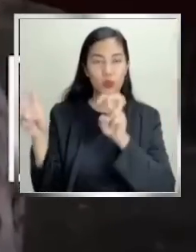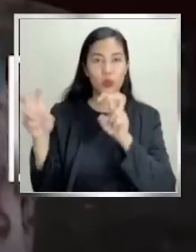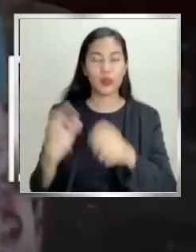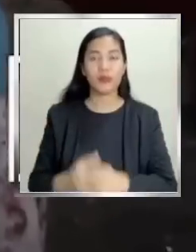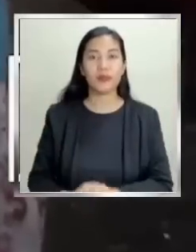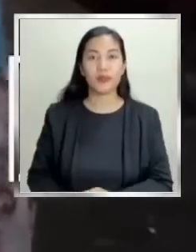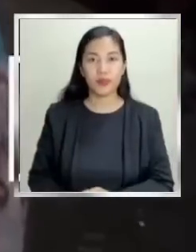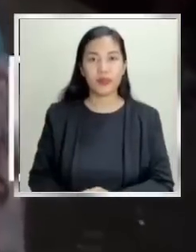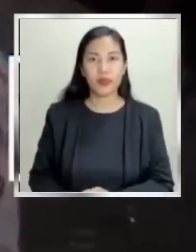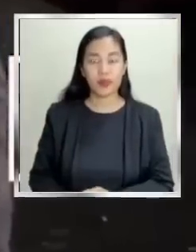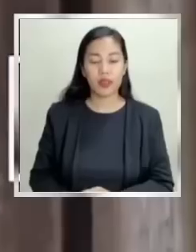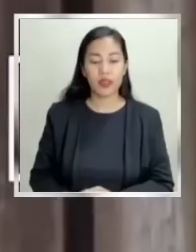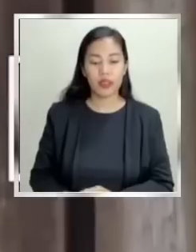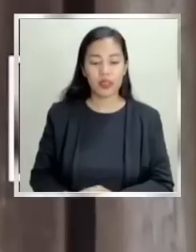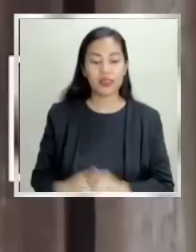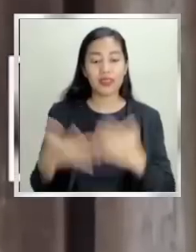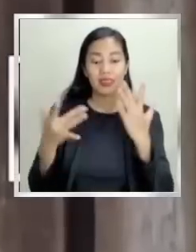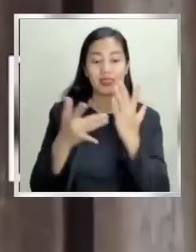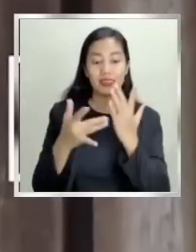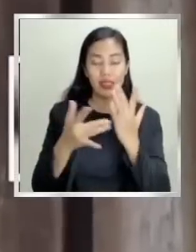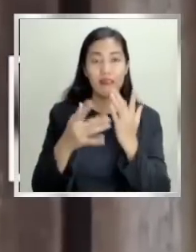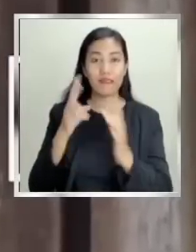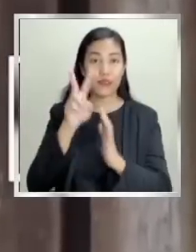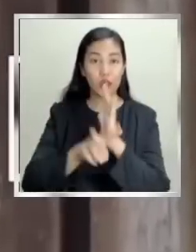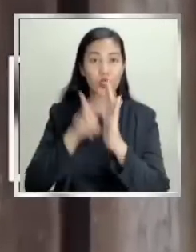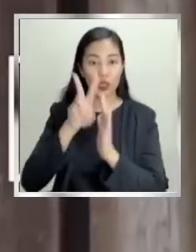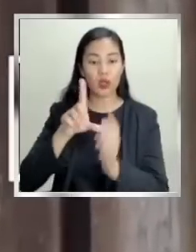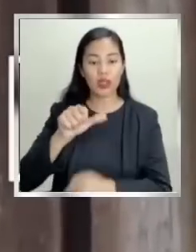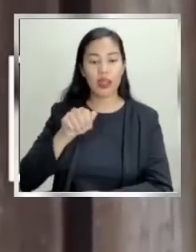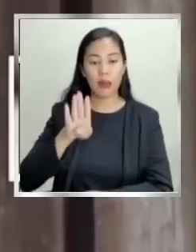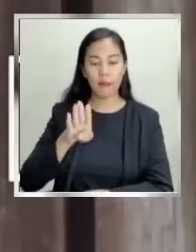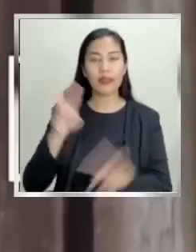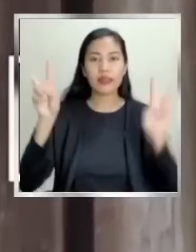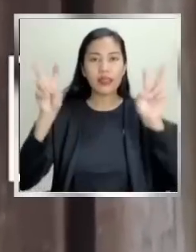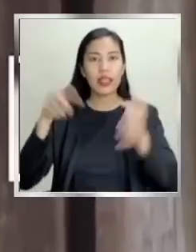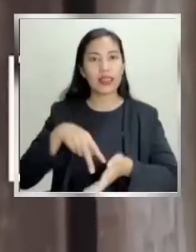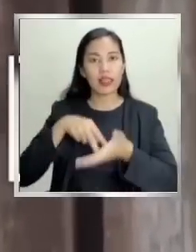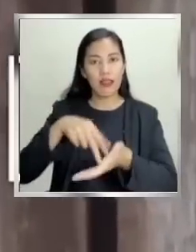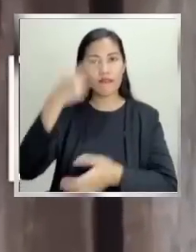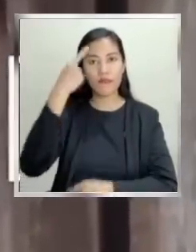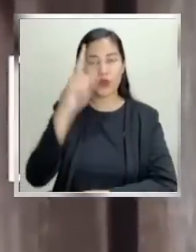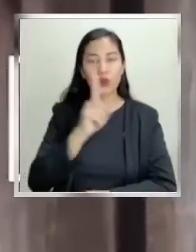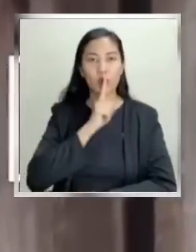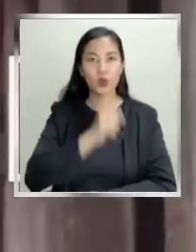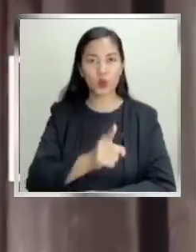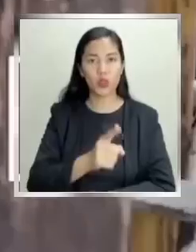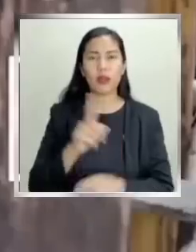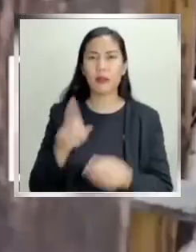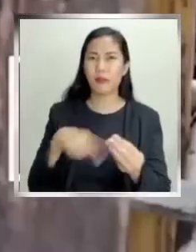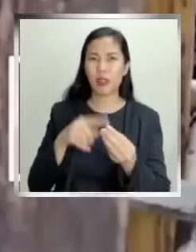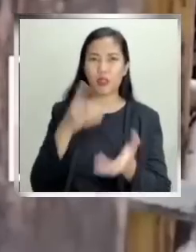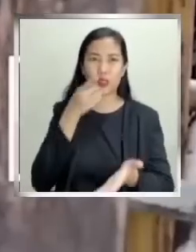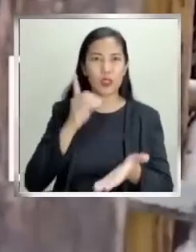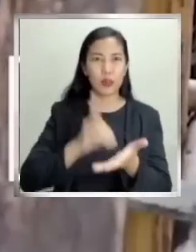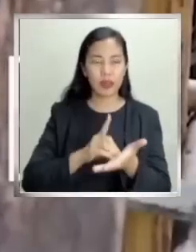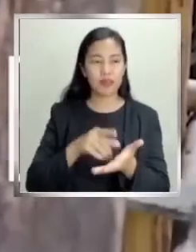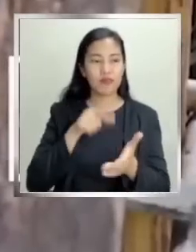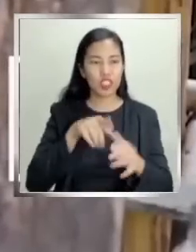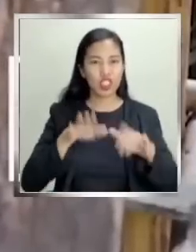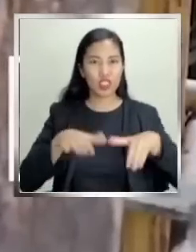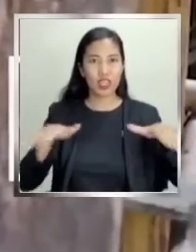Labs online newscast na Stand for Truth para sa dokumentaryong Runaway Child Brides, ang kwento ng mga tumakas sa